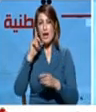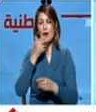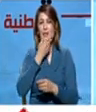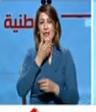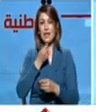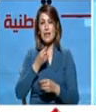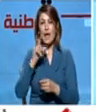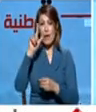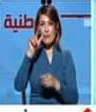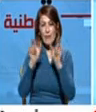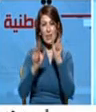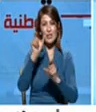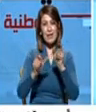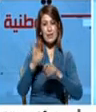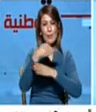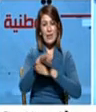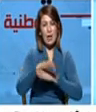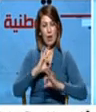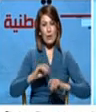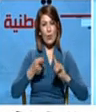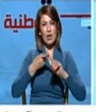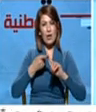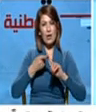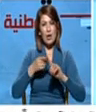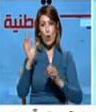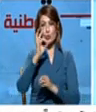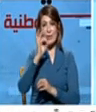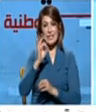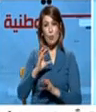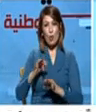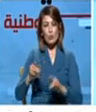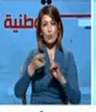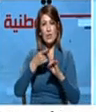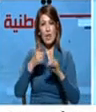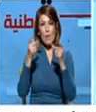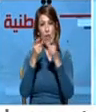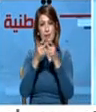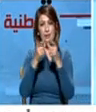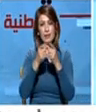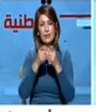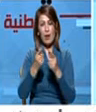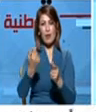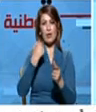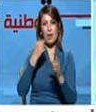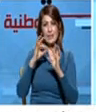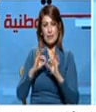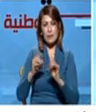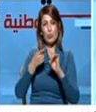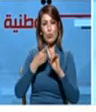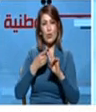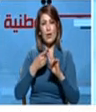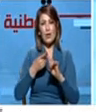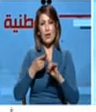الفنيه تكون المؤسسات ال ال اه اكثر المؤسسات المضره يكون اكثر المؤسسات النيه اه